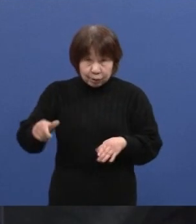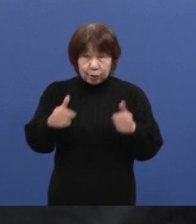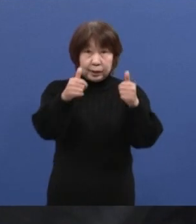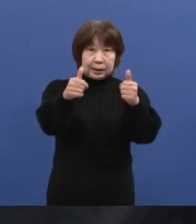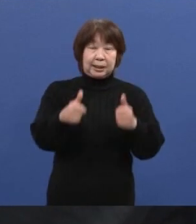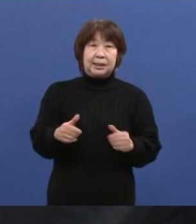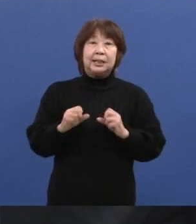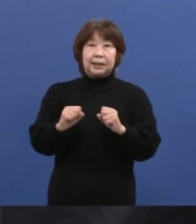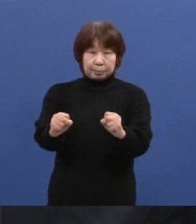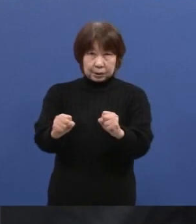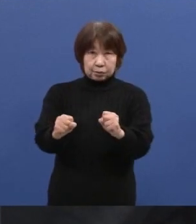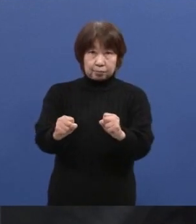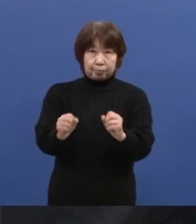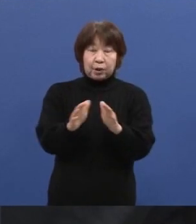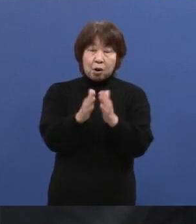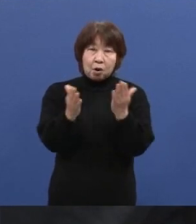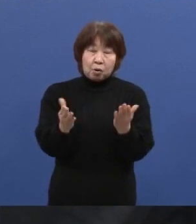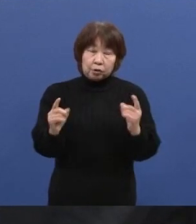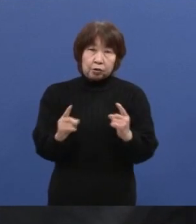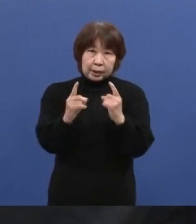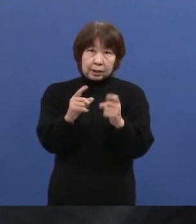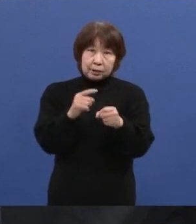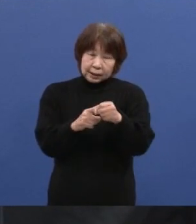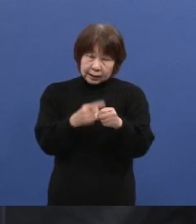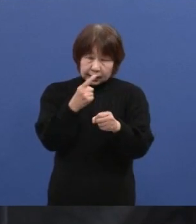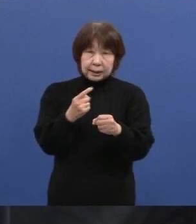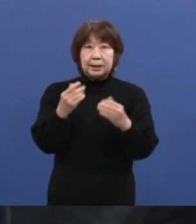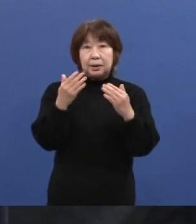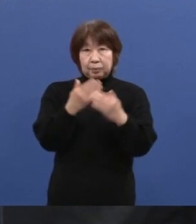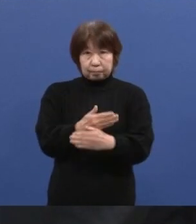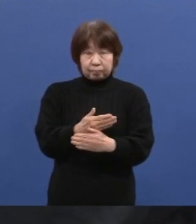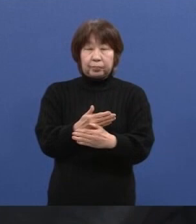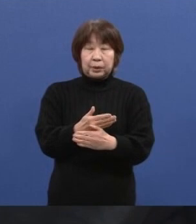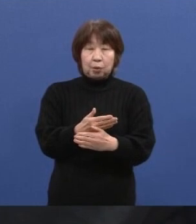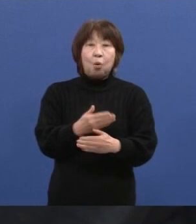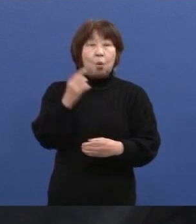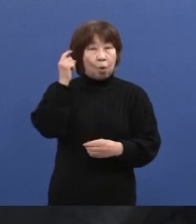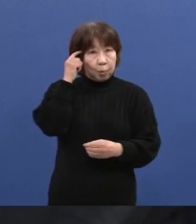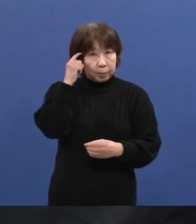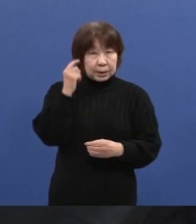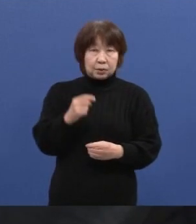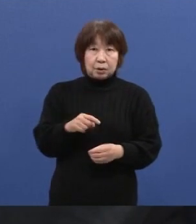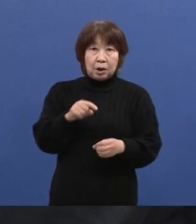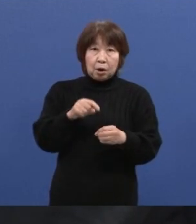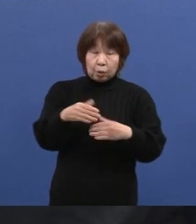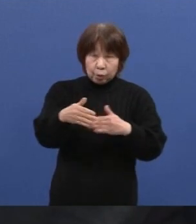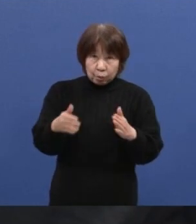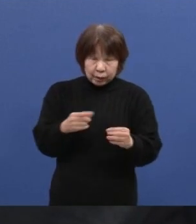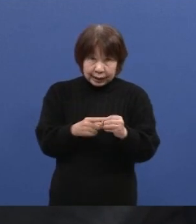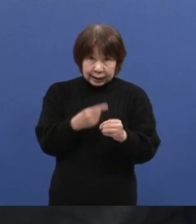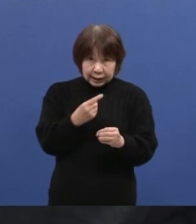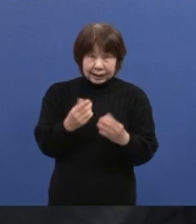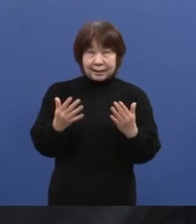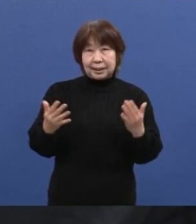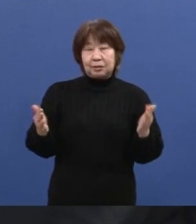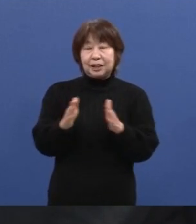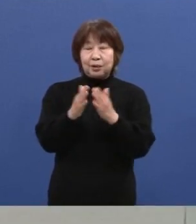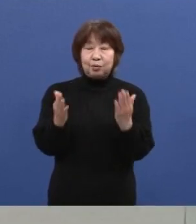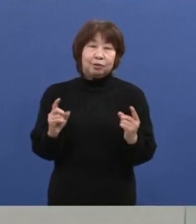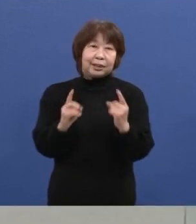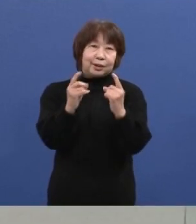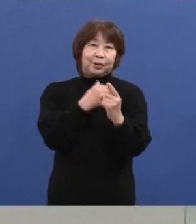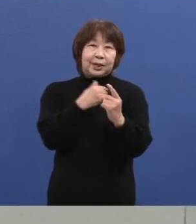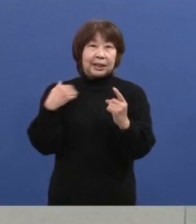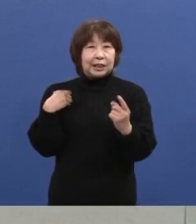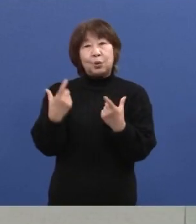ので、本と出会うきっかけにしていただければと思います。 このコーナーをきっかけに、たくさんの本と出会うことができそうですよね。